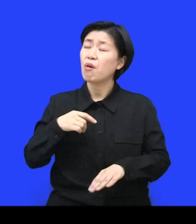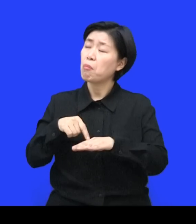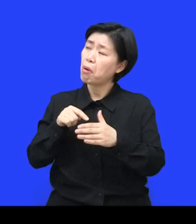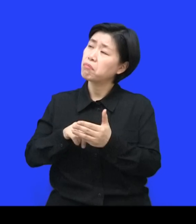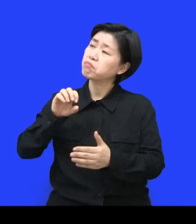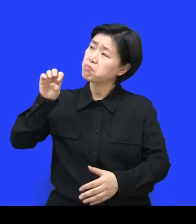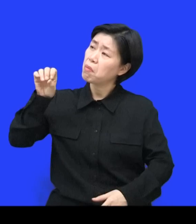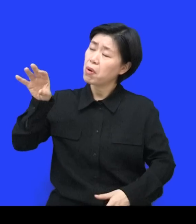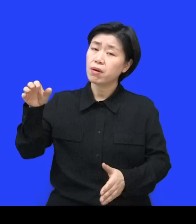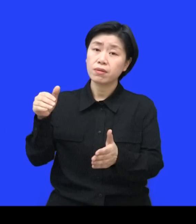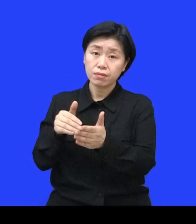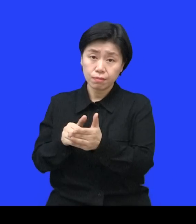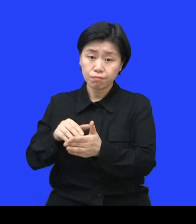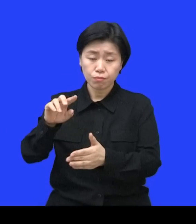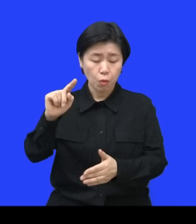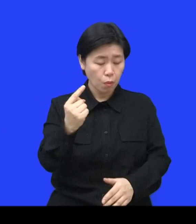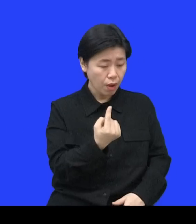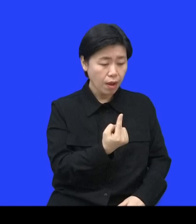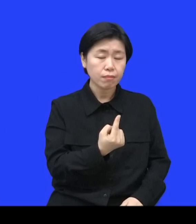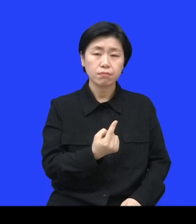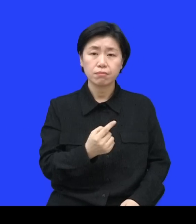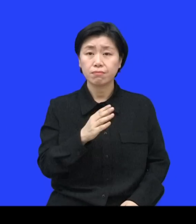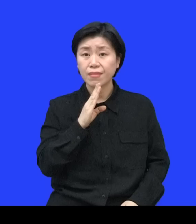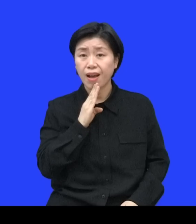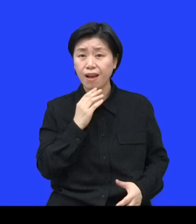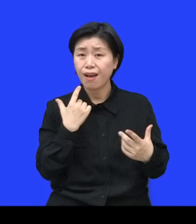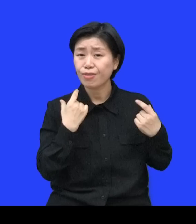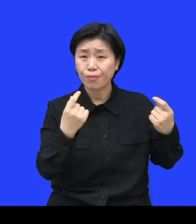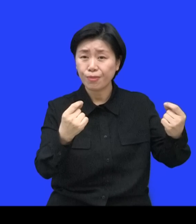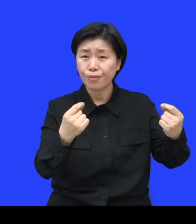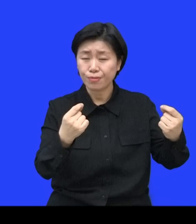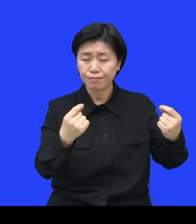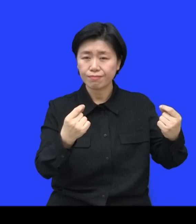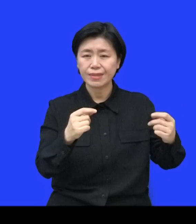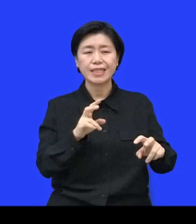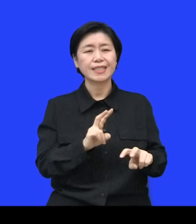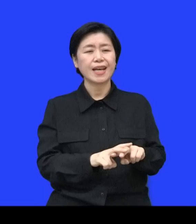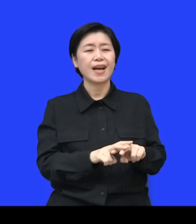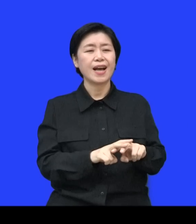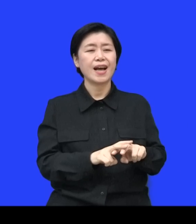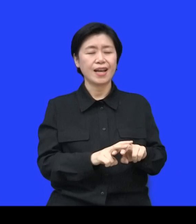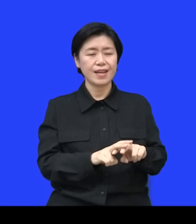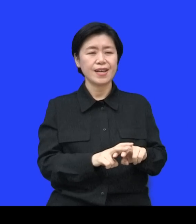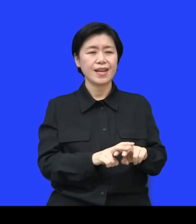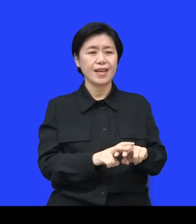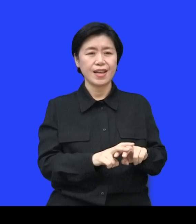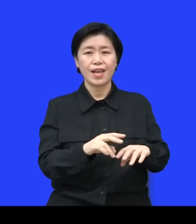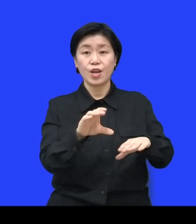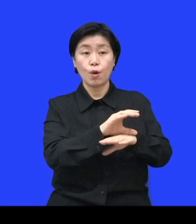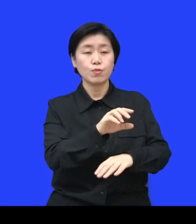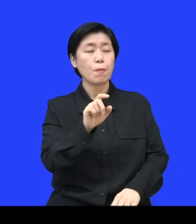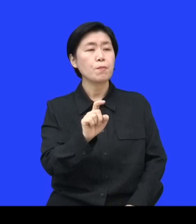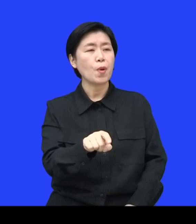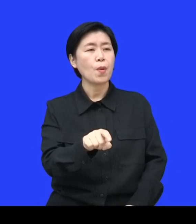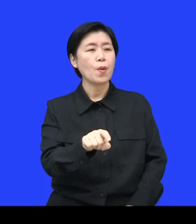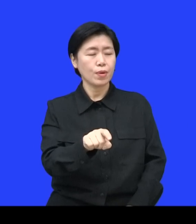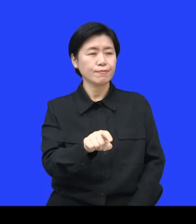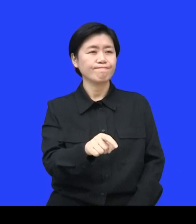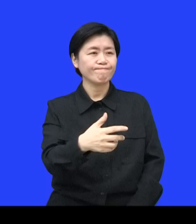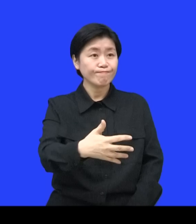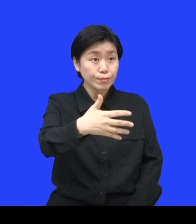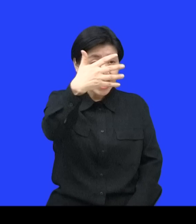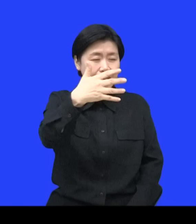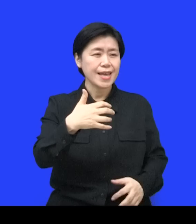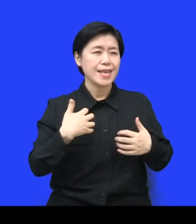또 집에 온 거죠. 다시 뭐 아니나 다를까 집에 앉아가지고 게임을 딱 시작하는데 네. 고1 여름이었던 것 같아요. 네네.